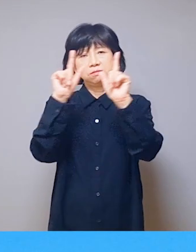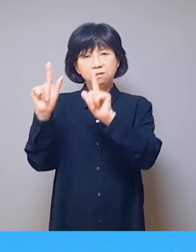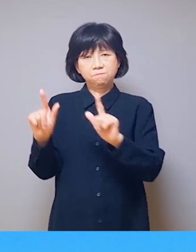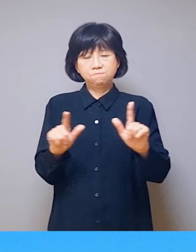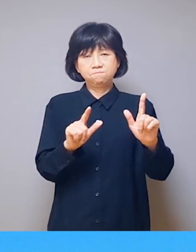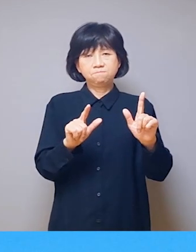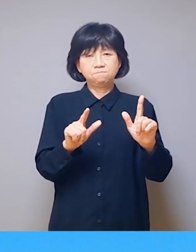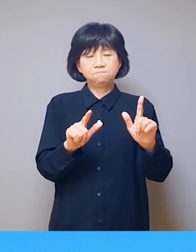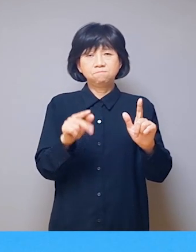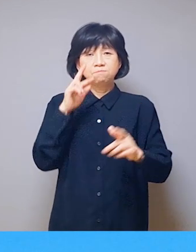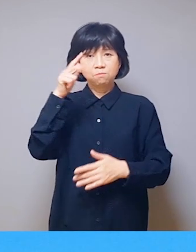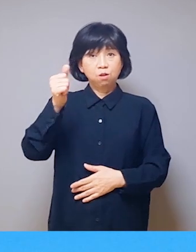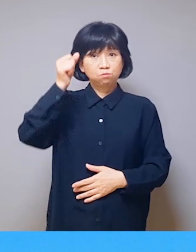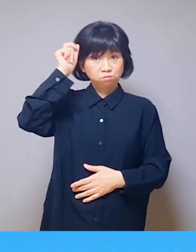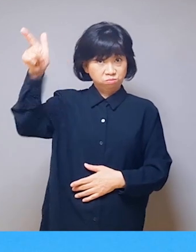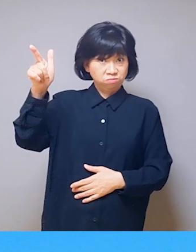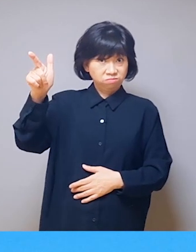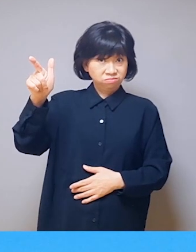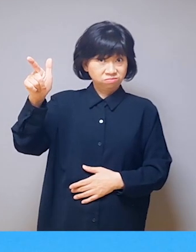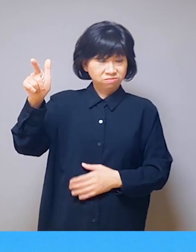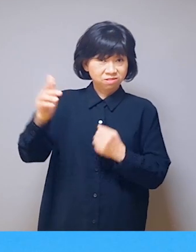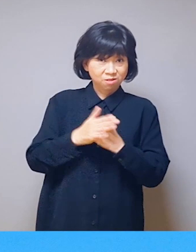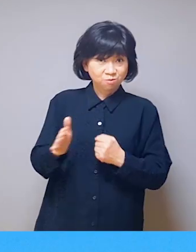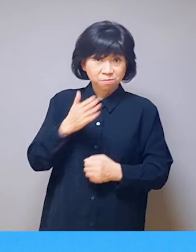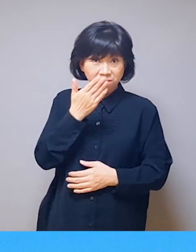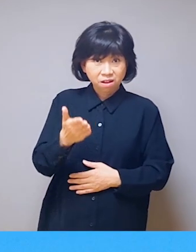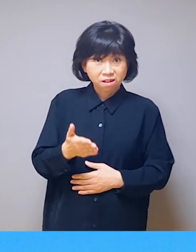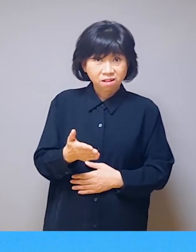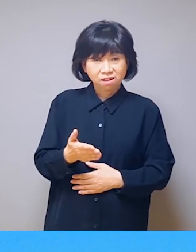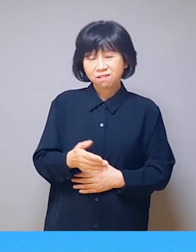그가 대단했기 때문에? 아니에요.